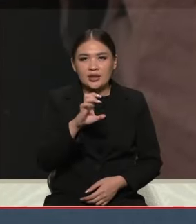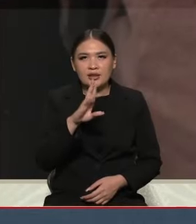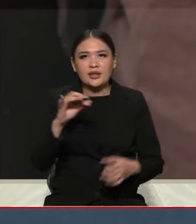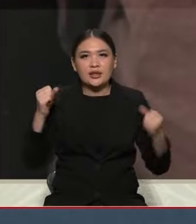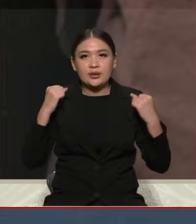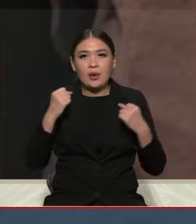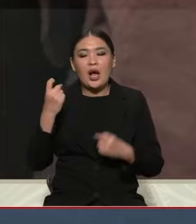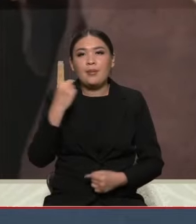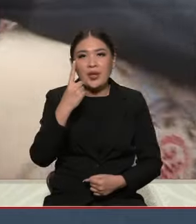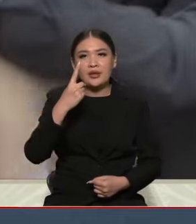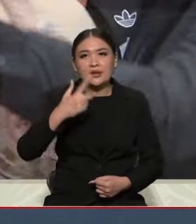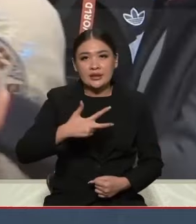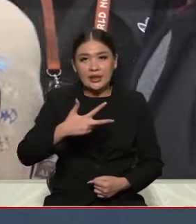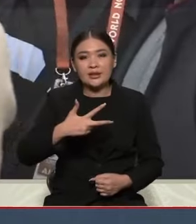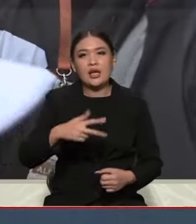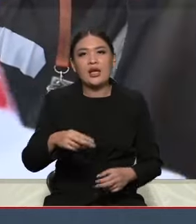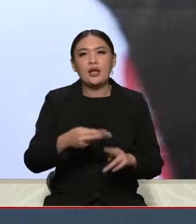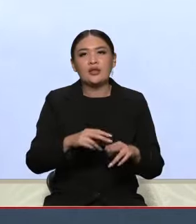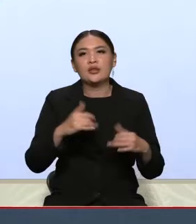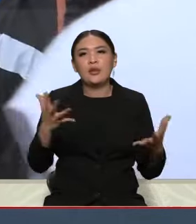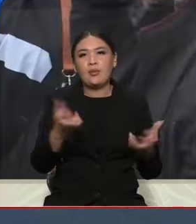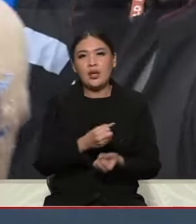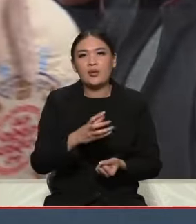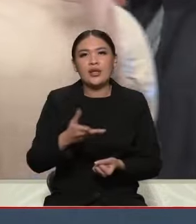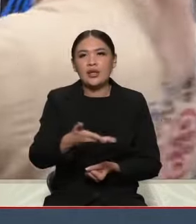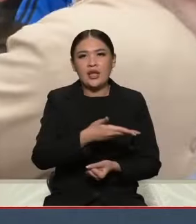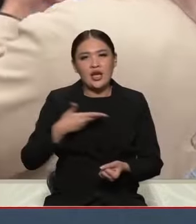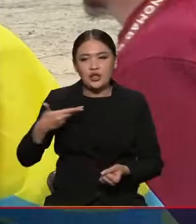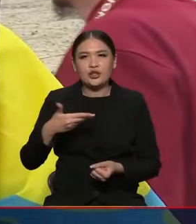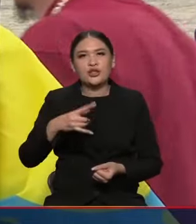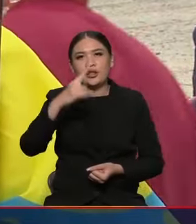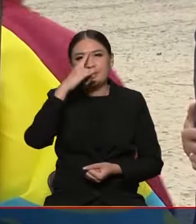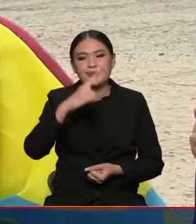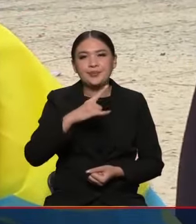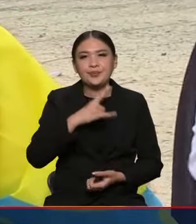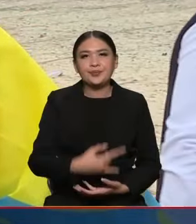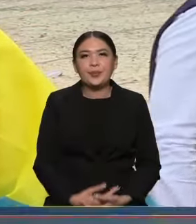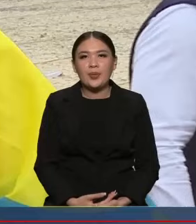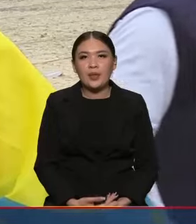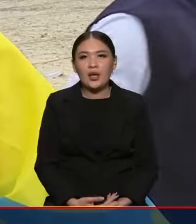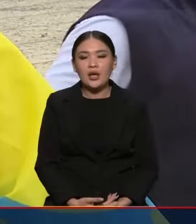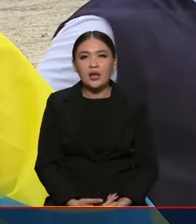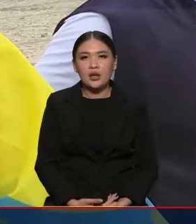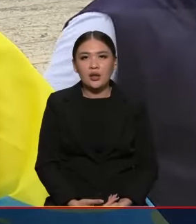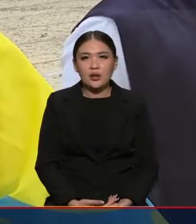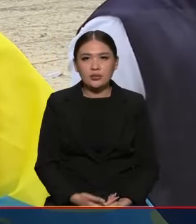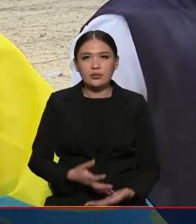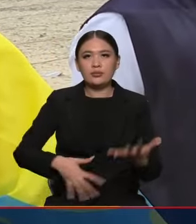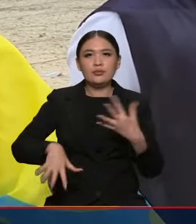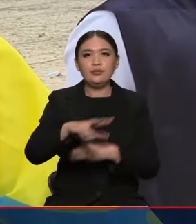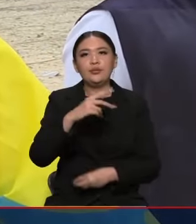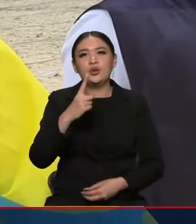А вот первое и третье место заслуженно завоевали наши лучники. 35 мемлекеттен келіп тұр. Всего